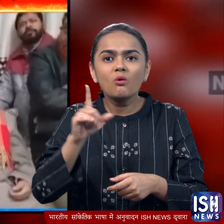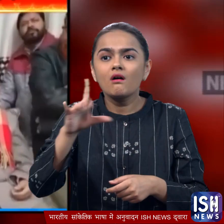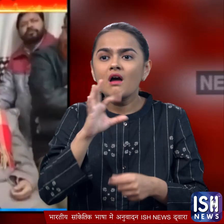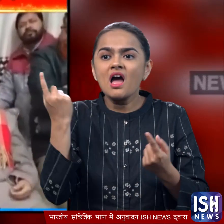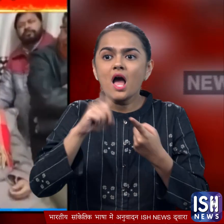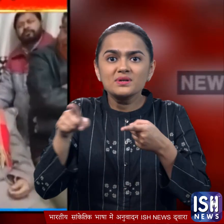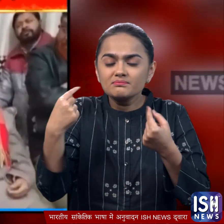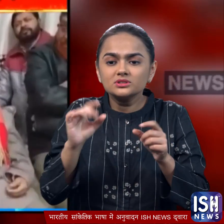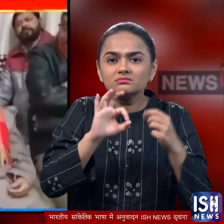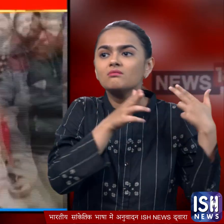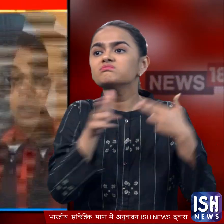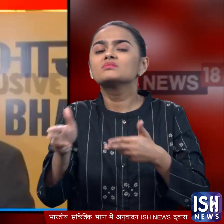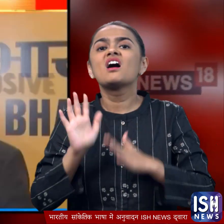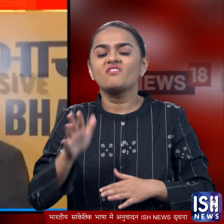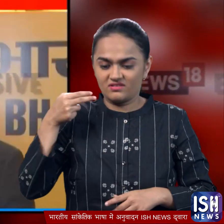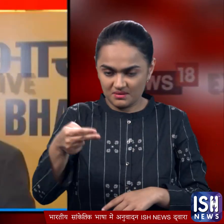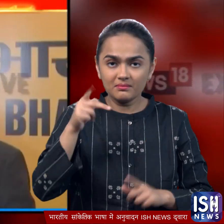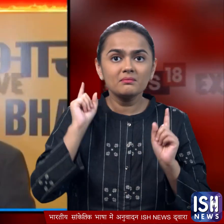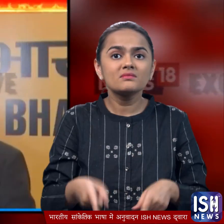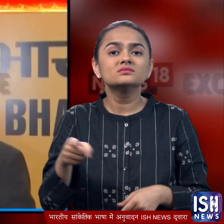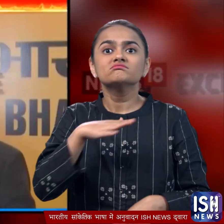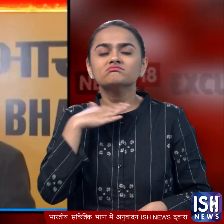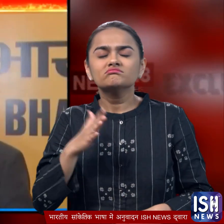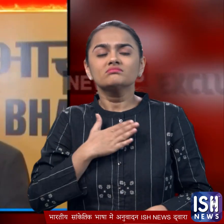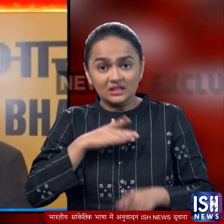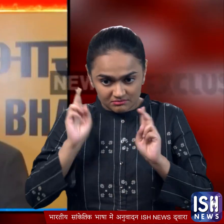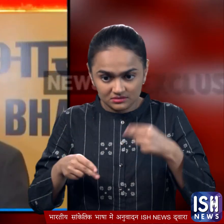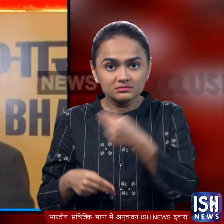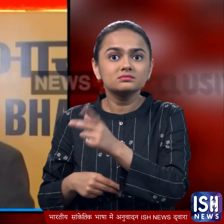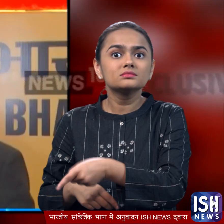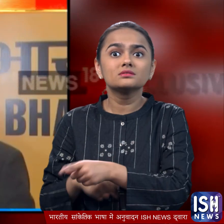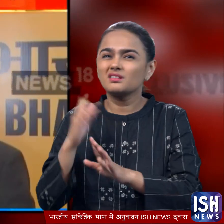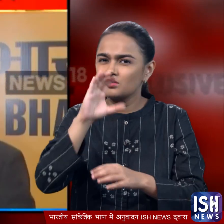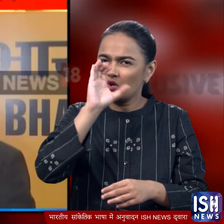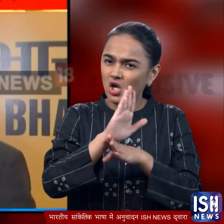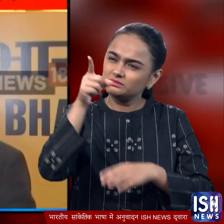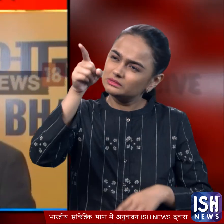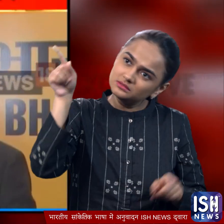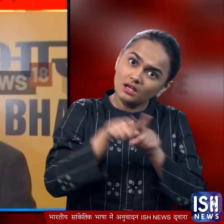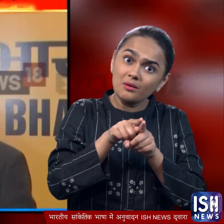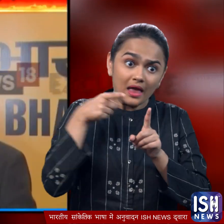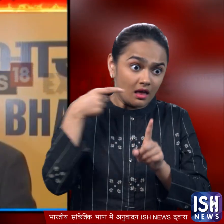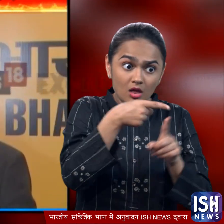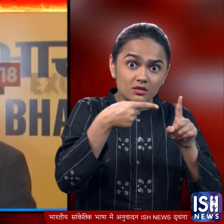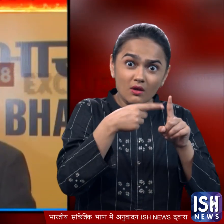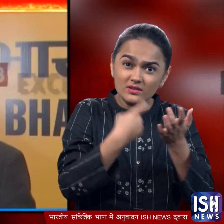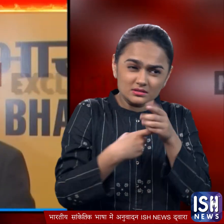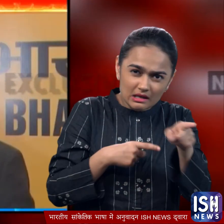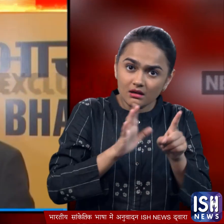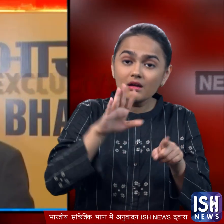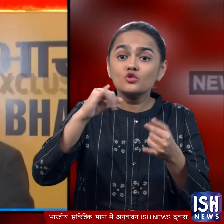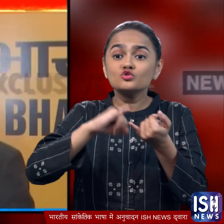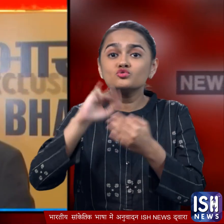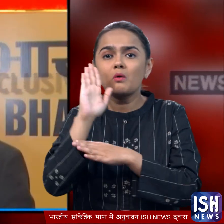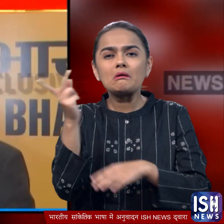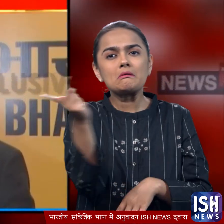शहीद का दर्जा मिलना चाहिए। जिसके बाद बीजेपी ने न केवल तौकीर रजा को बल्कि कांग्रेस को भी घेर लिया। तौकीर रजा और